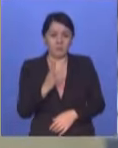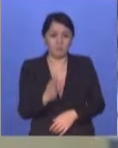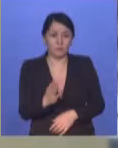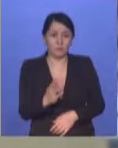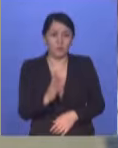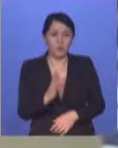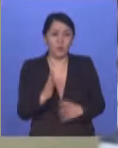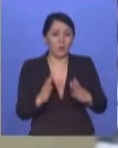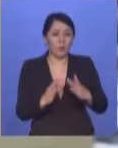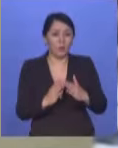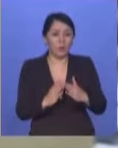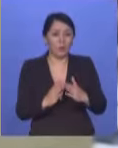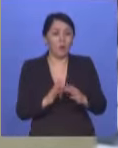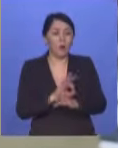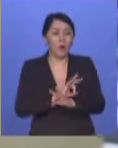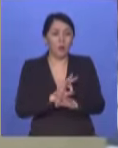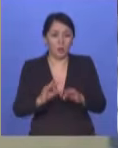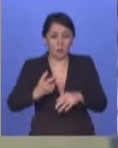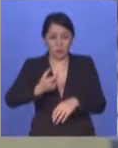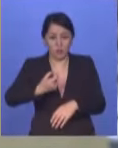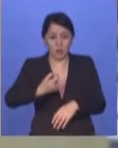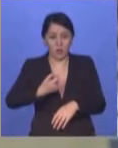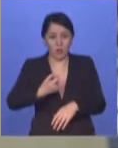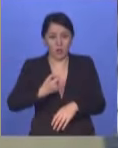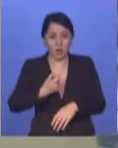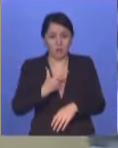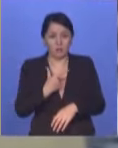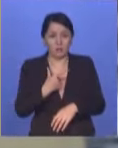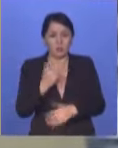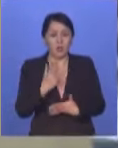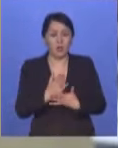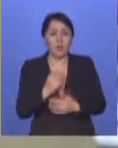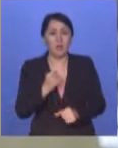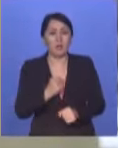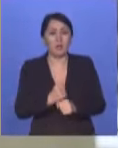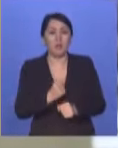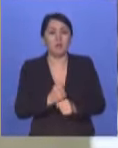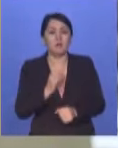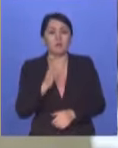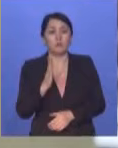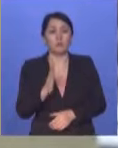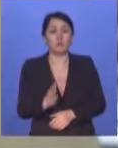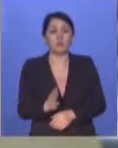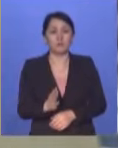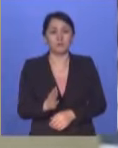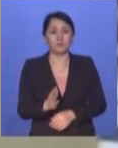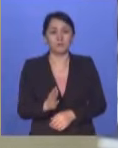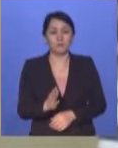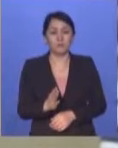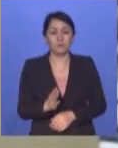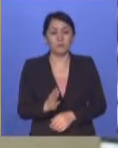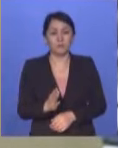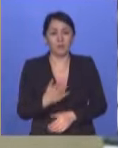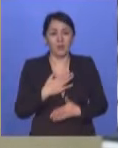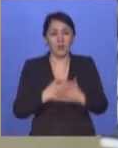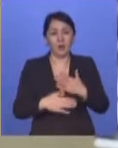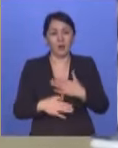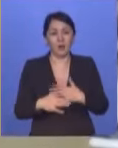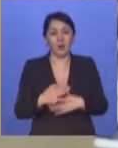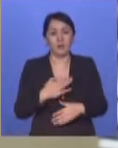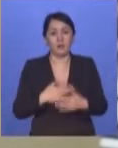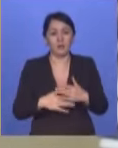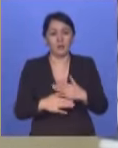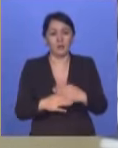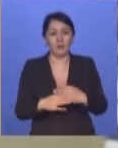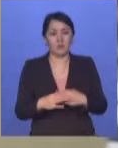потихонечку. Дом хороший, красивый, там доделки продаж. Ну, доделается это все это. Так что рады